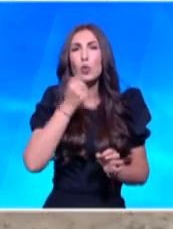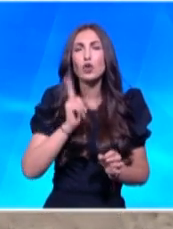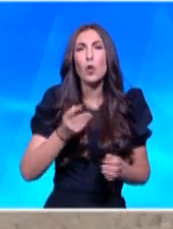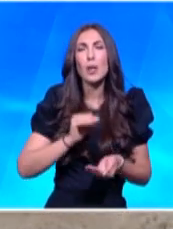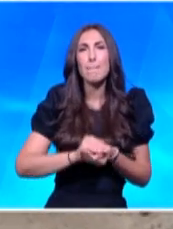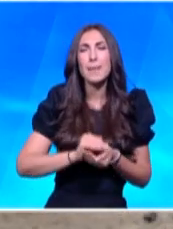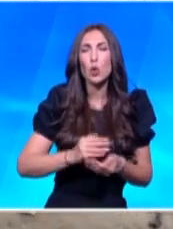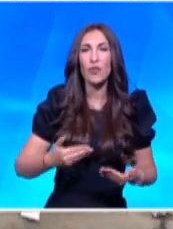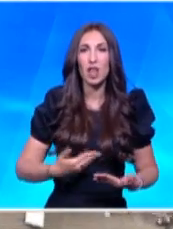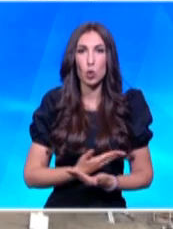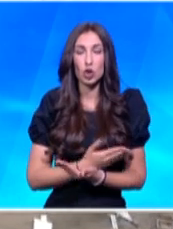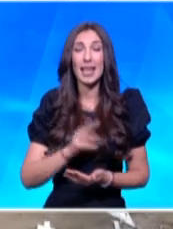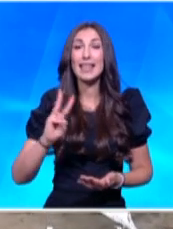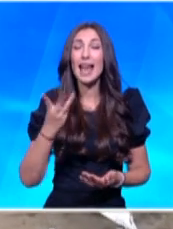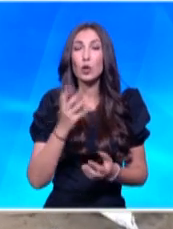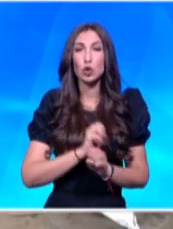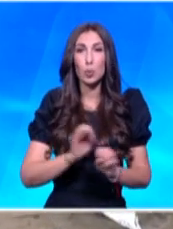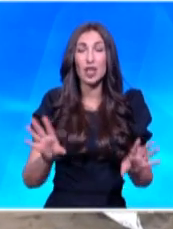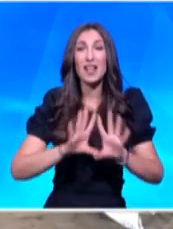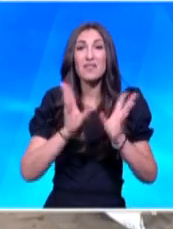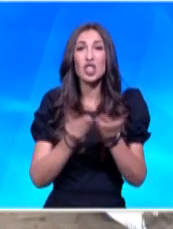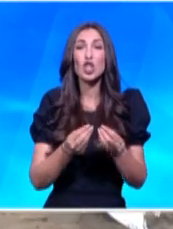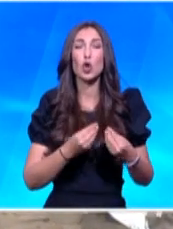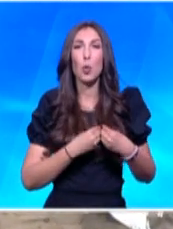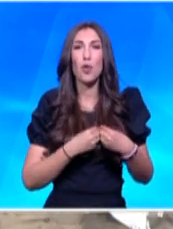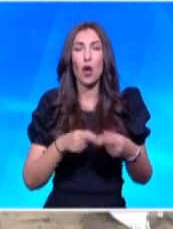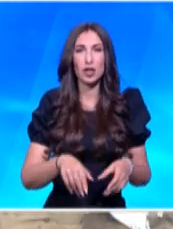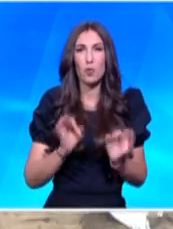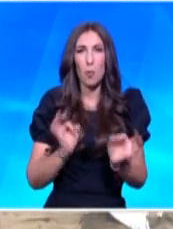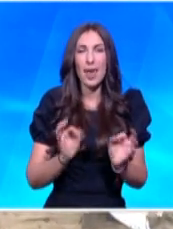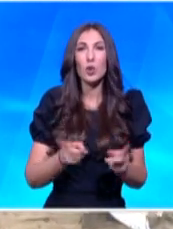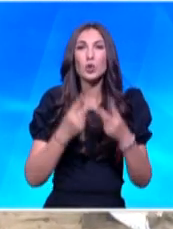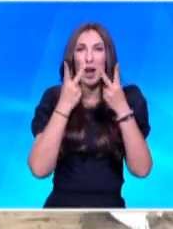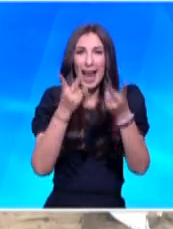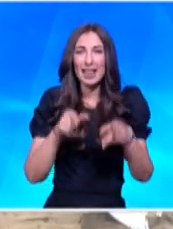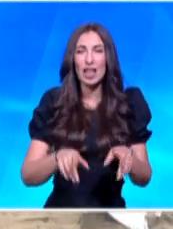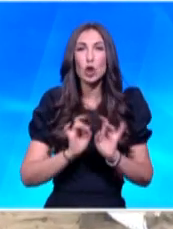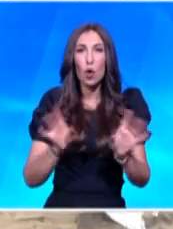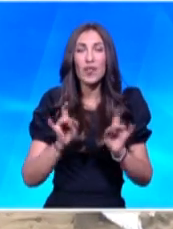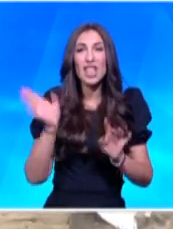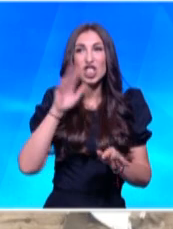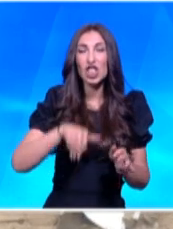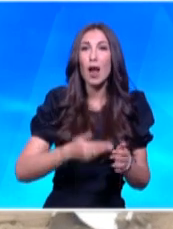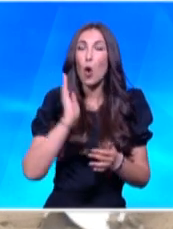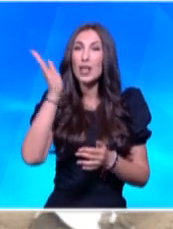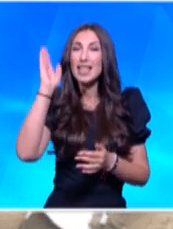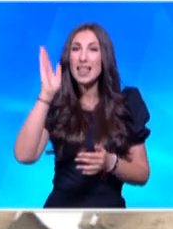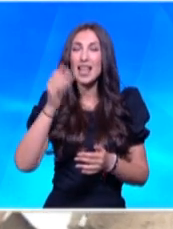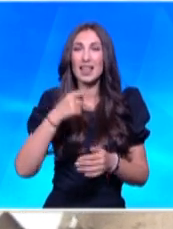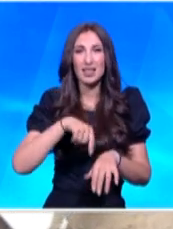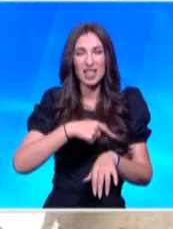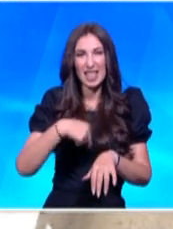нужди. И трето важно съобщение. Всички тези доброволци, които в този момент гледат нашите новини и ще се насочат през следващите часове и